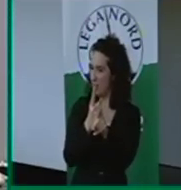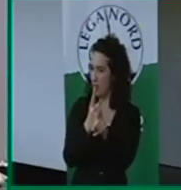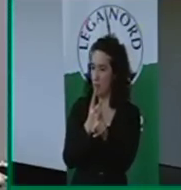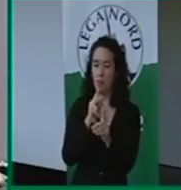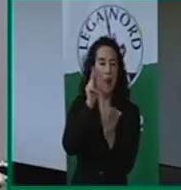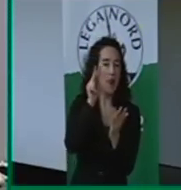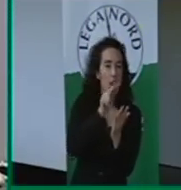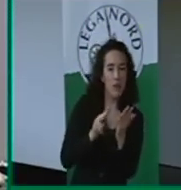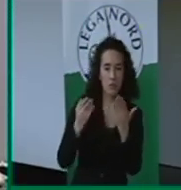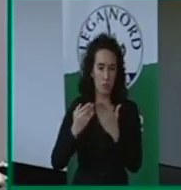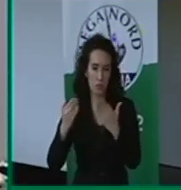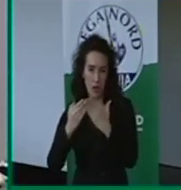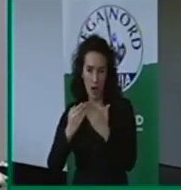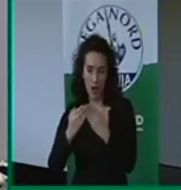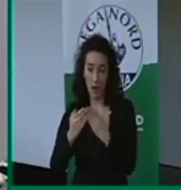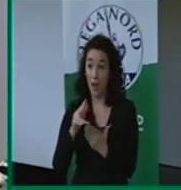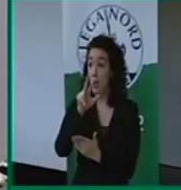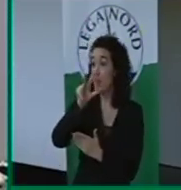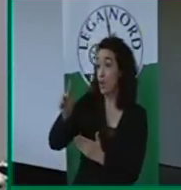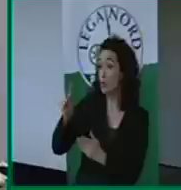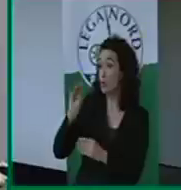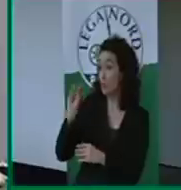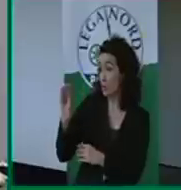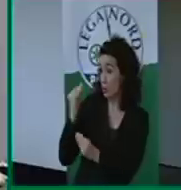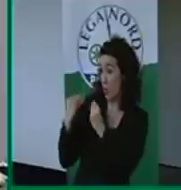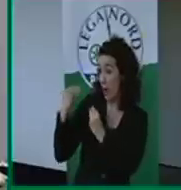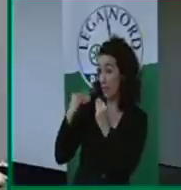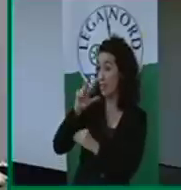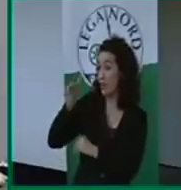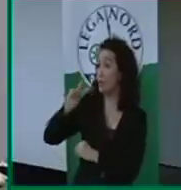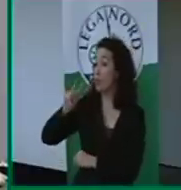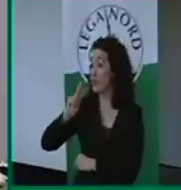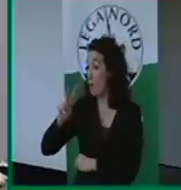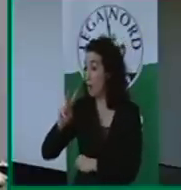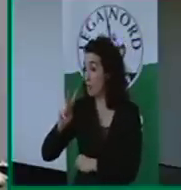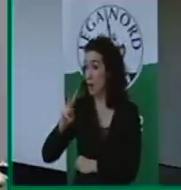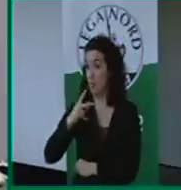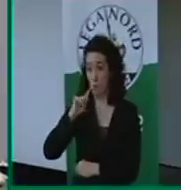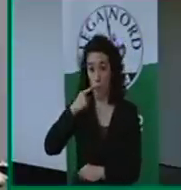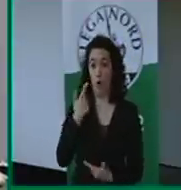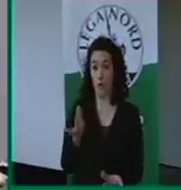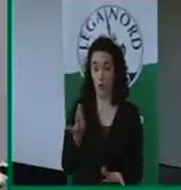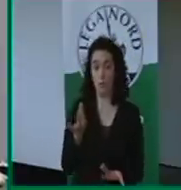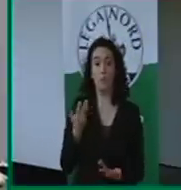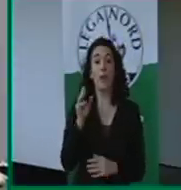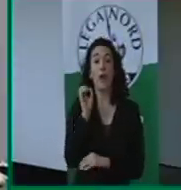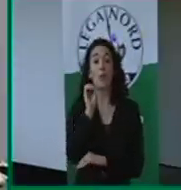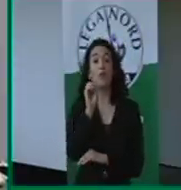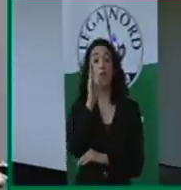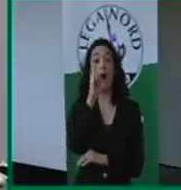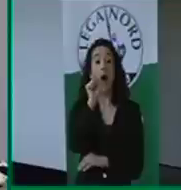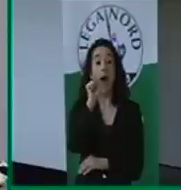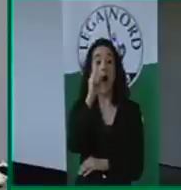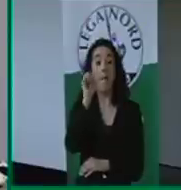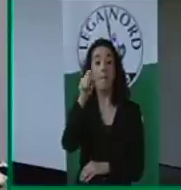ragazzi non è dai 31 domande 31 risposte Non mi sembra male abbiamo ovviamente il professor Bagnai questo bellissimo